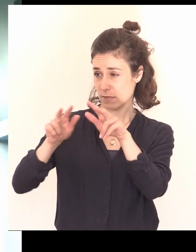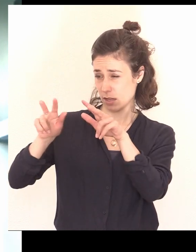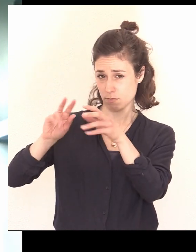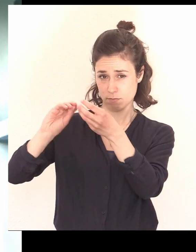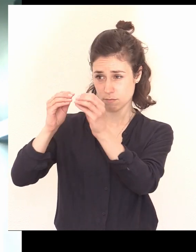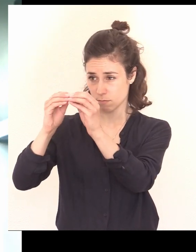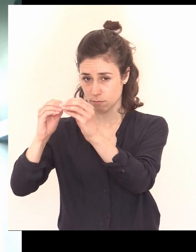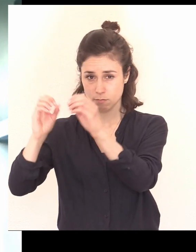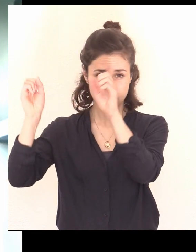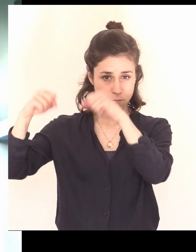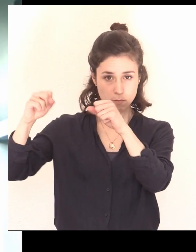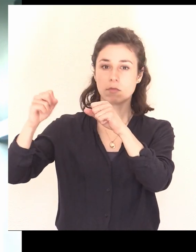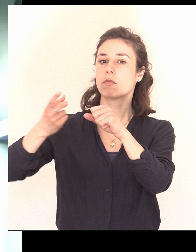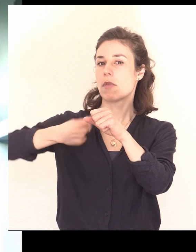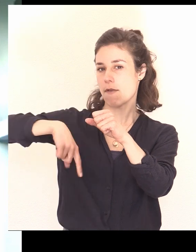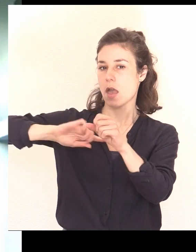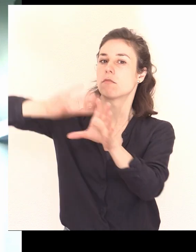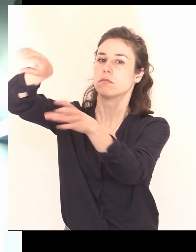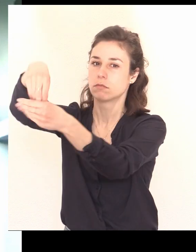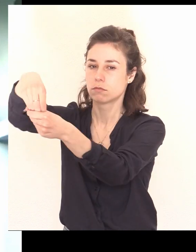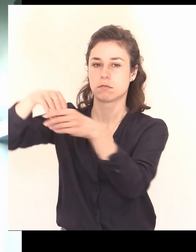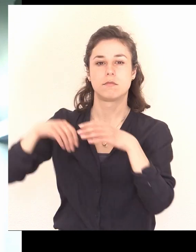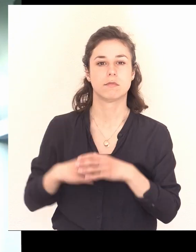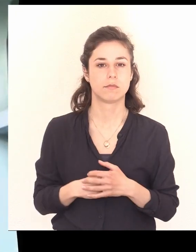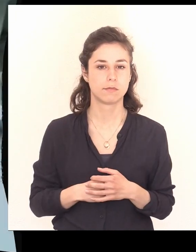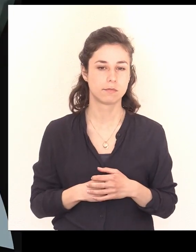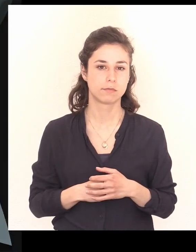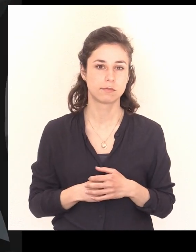sie irgendwas machen und denken, uns mitdenken.